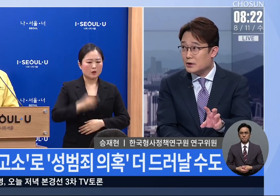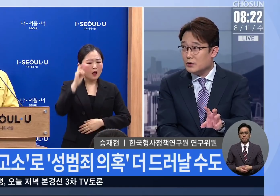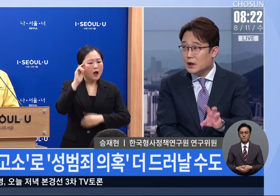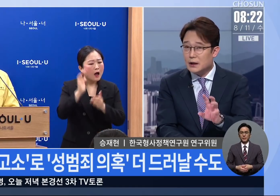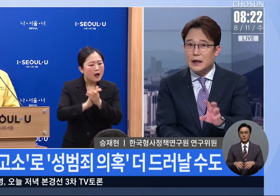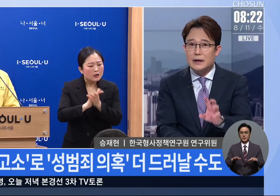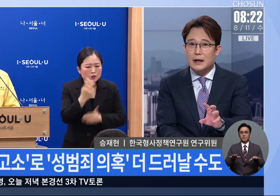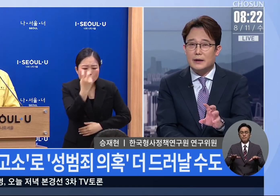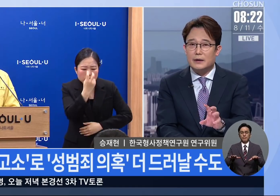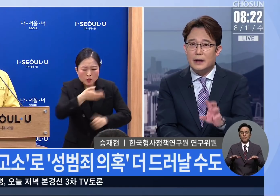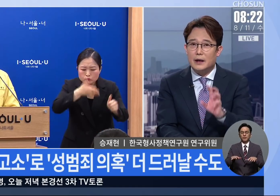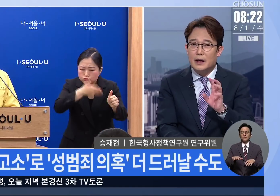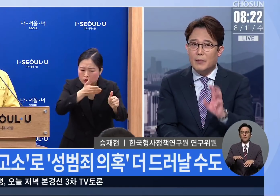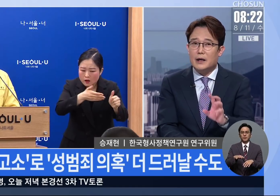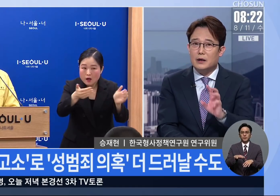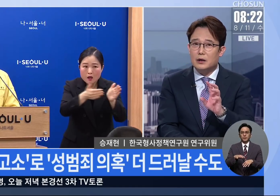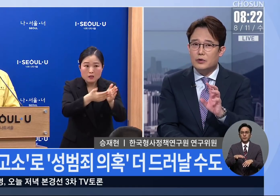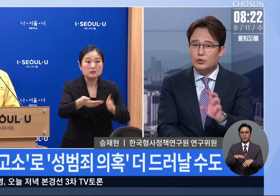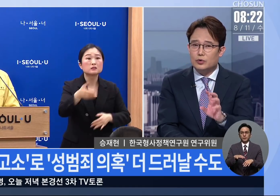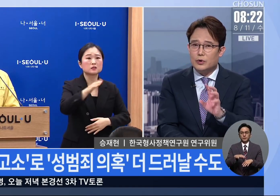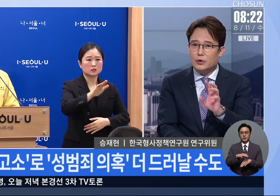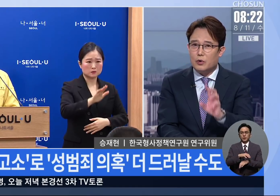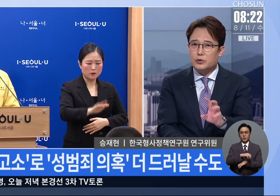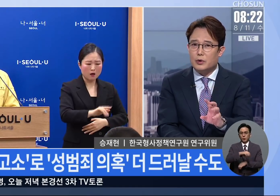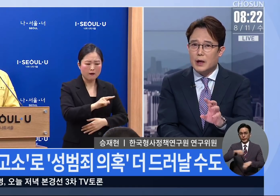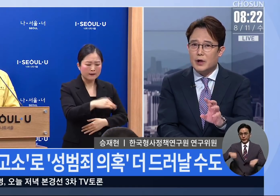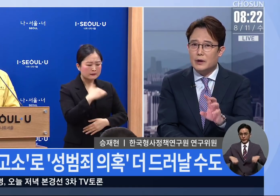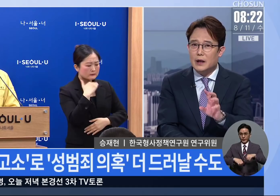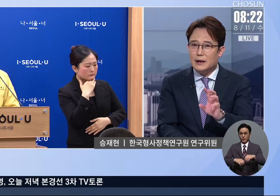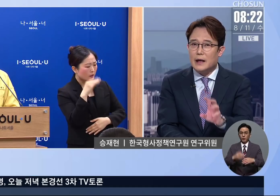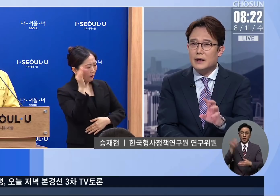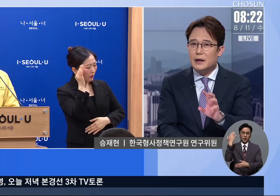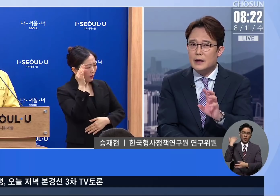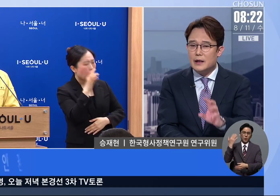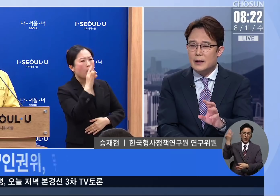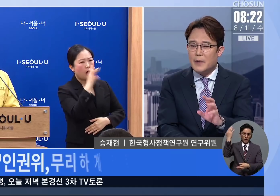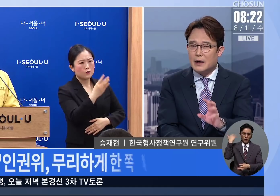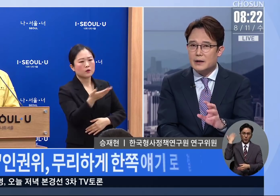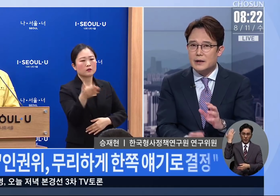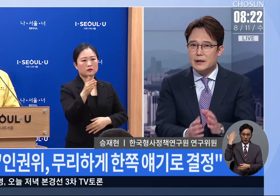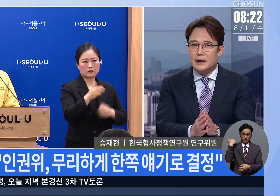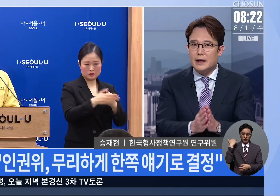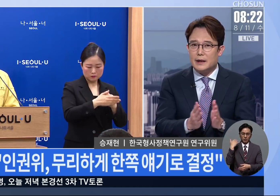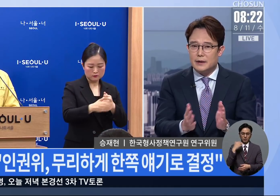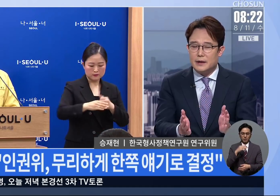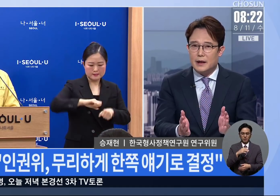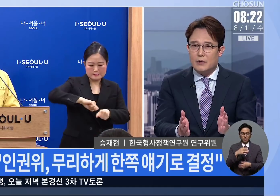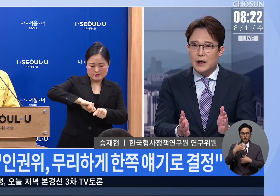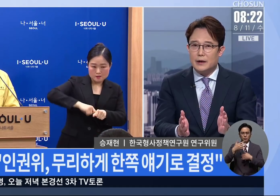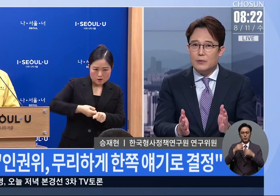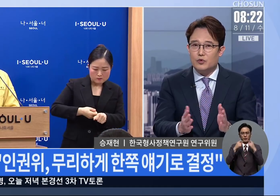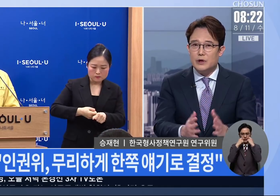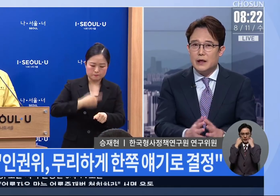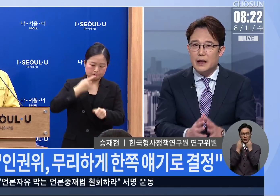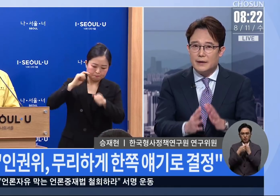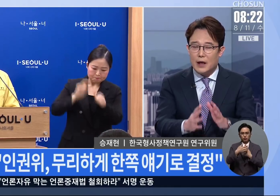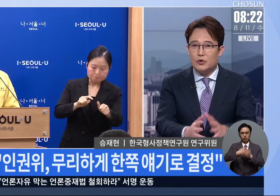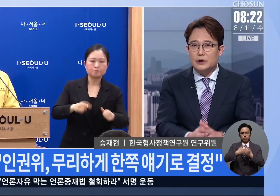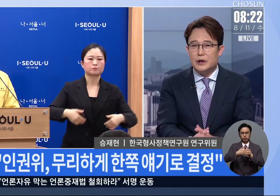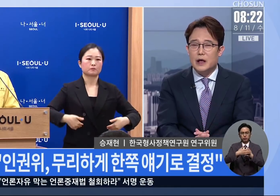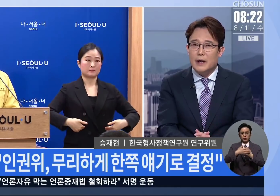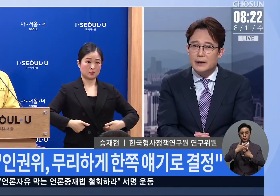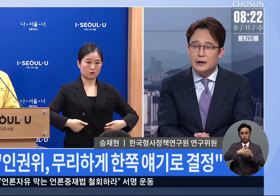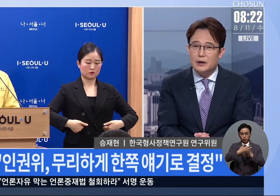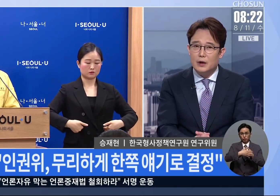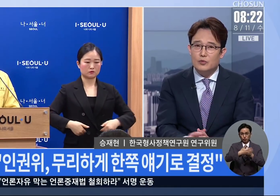하고 있거든요. 그 당시에 안 했던 게 만약 그 유튜브를 고소를 하면 당연히 이 박 전 시장의 선택에 관련된 문제에 대한